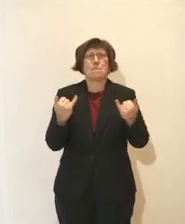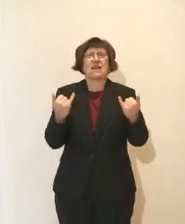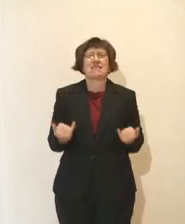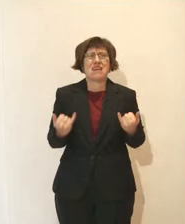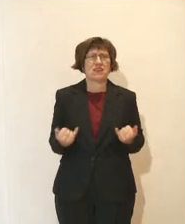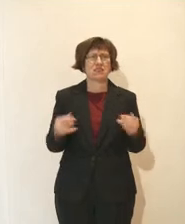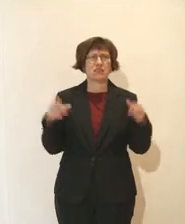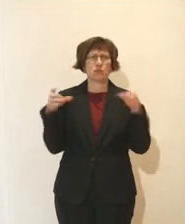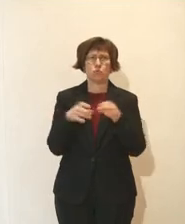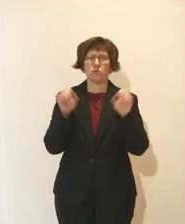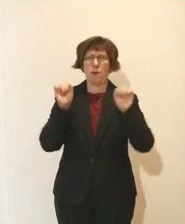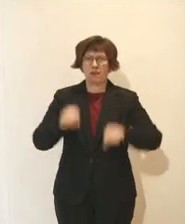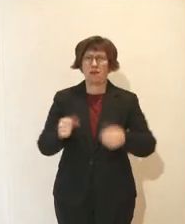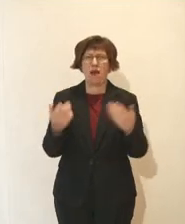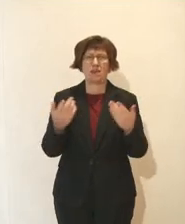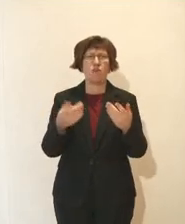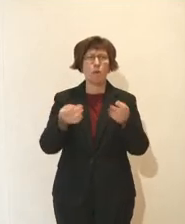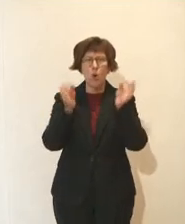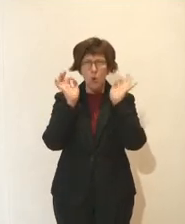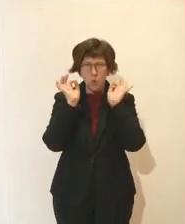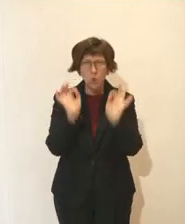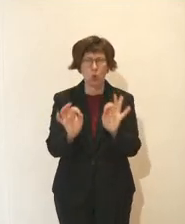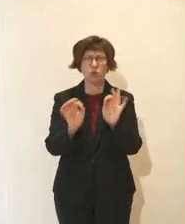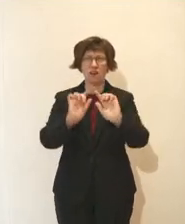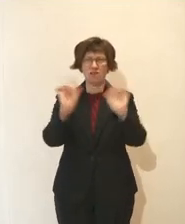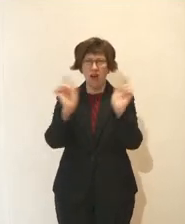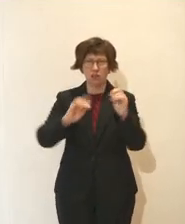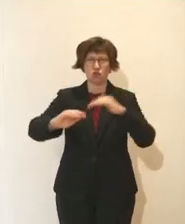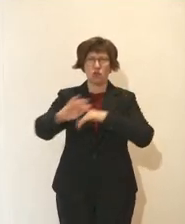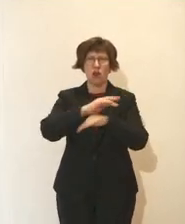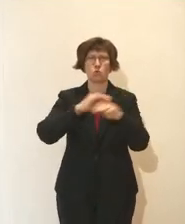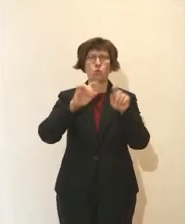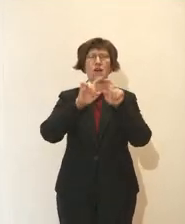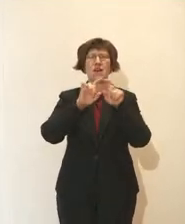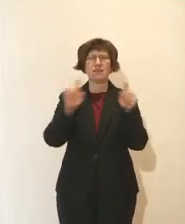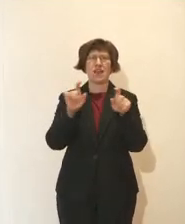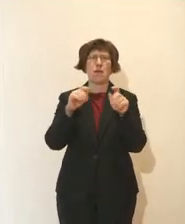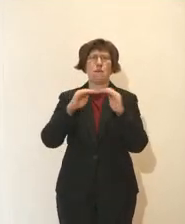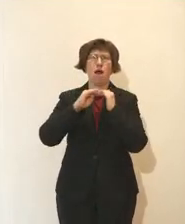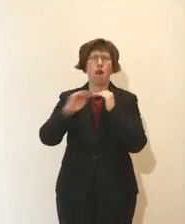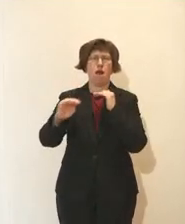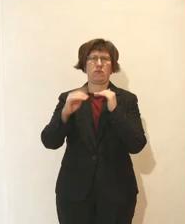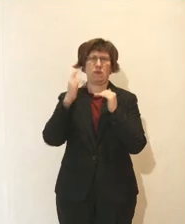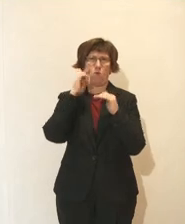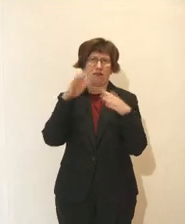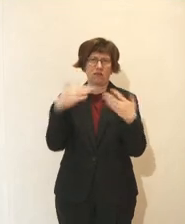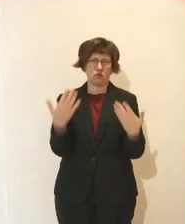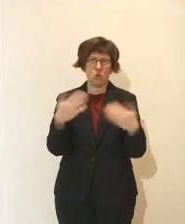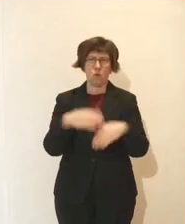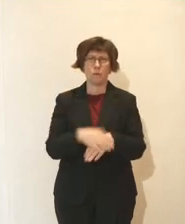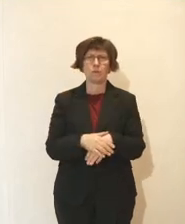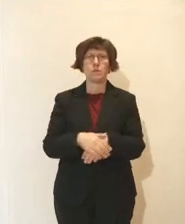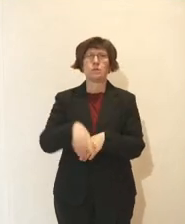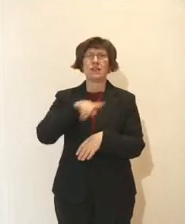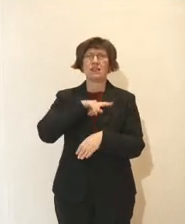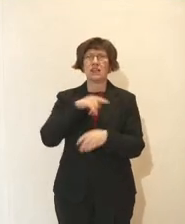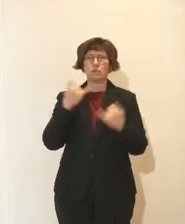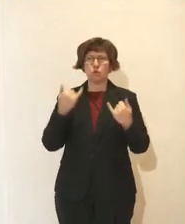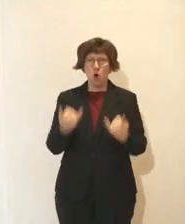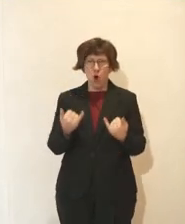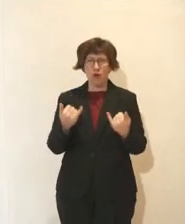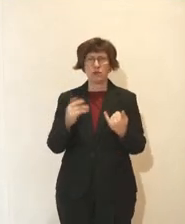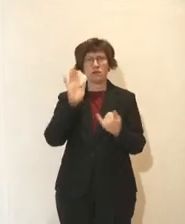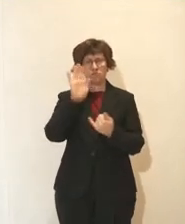durchführen können denn es wird eine gute veranstaltung in der es um die zukunft unseres landes geht ich stehe hier heute als